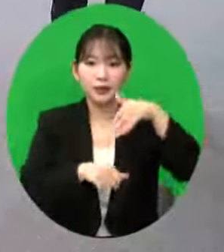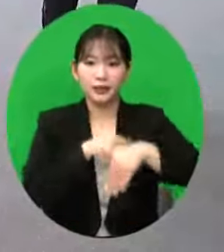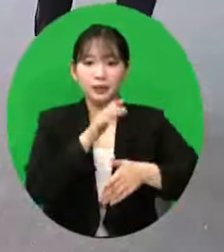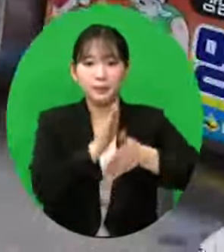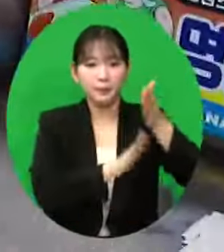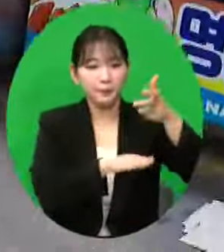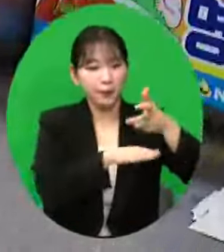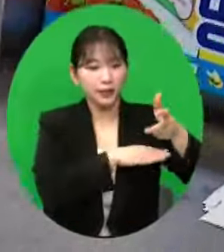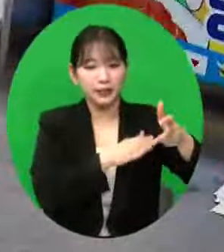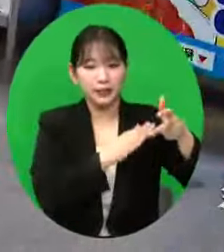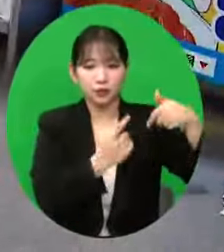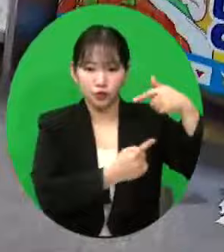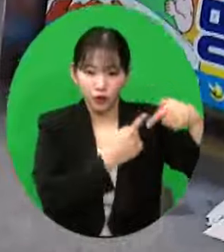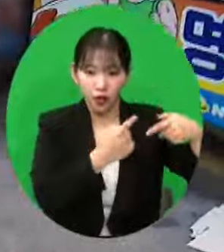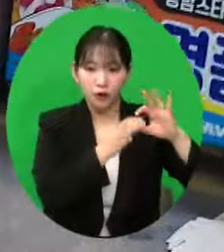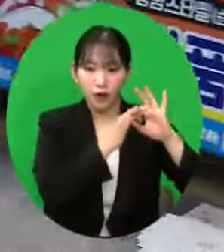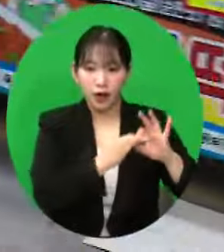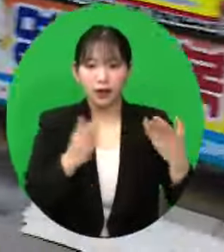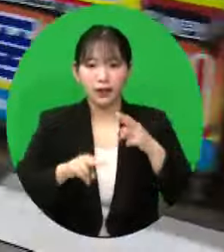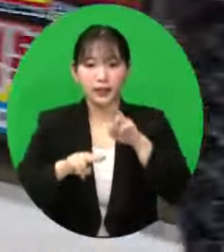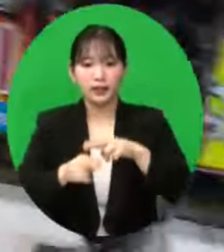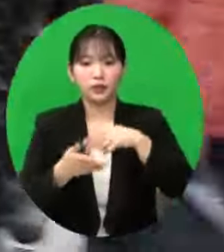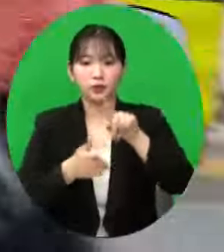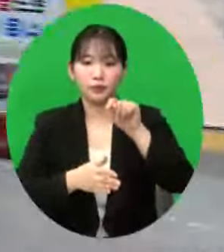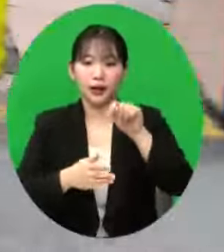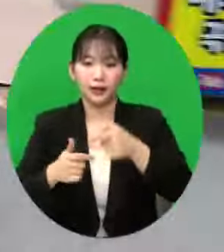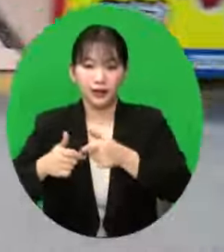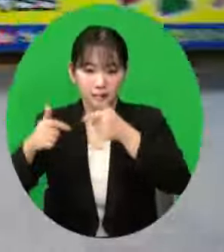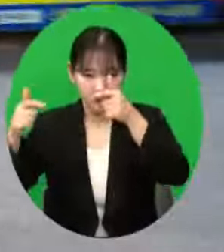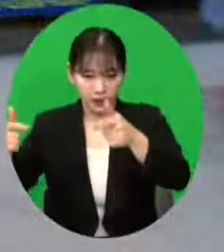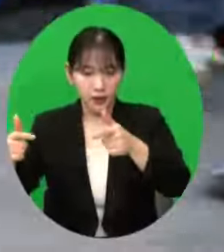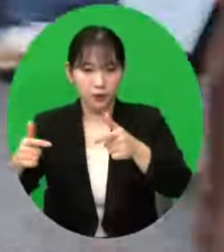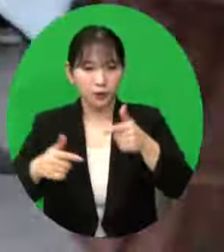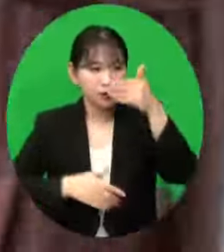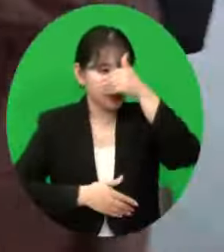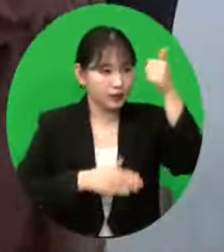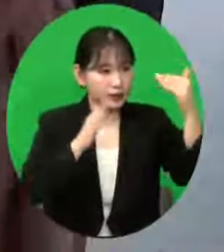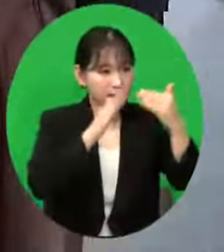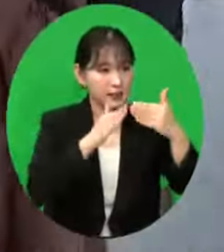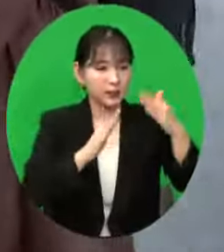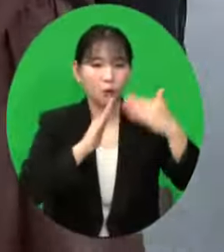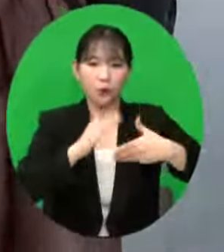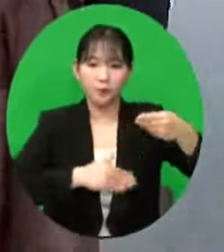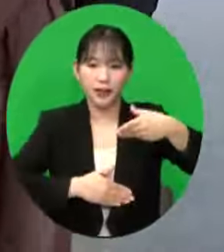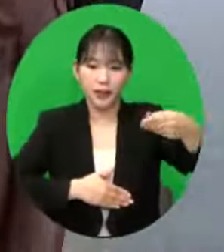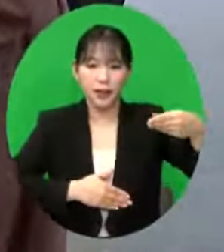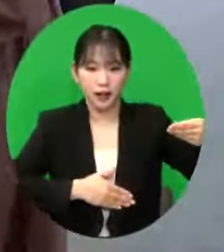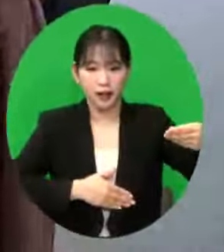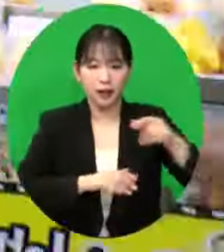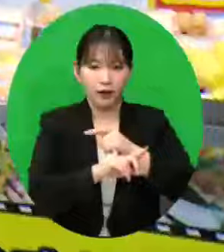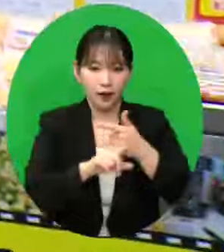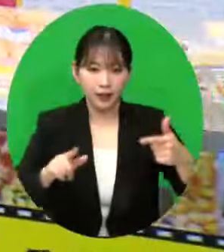시내버스 공영제와 목포형 일자리 만개 창출, 청년 세대주 공공주택 우선 공급 등